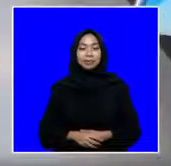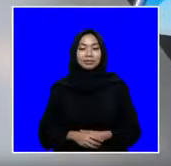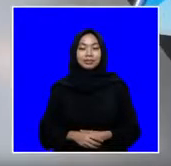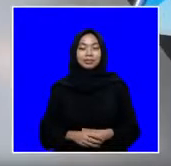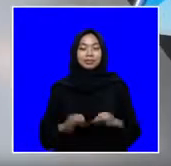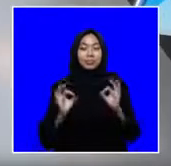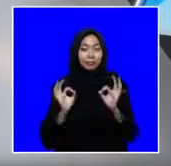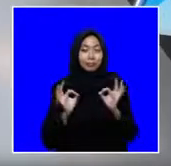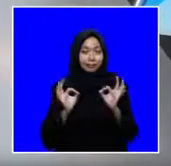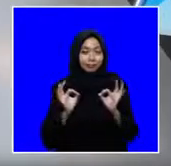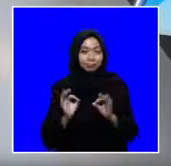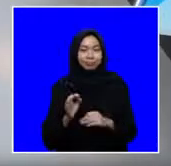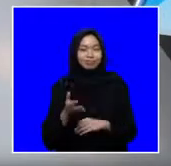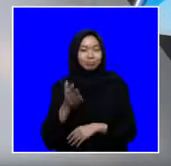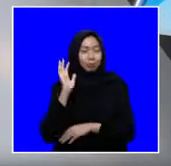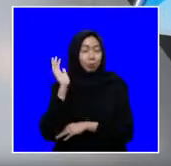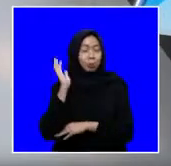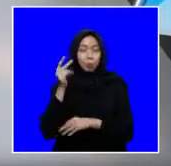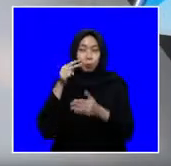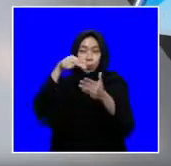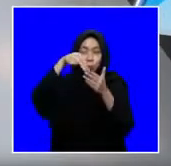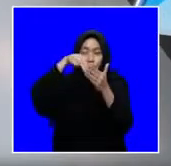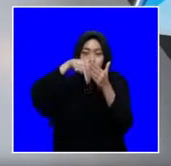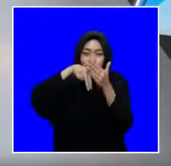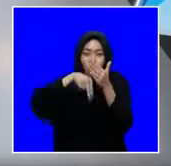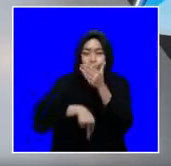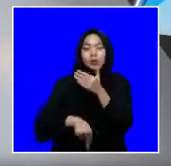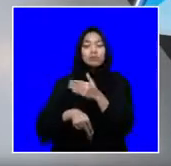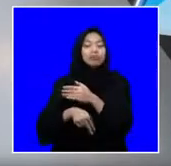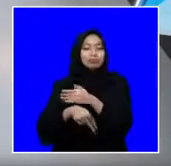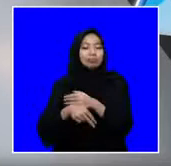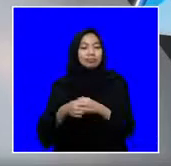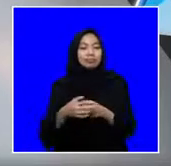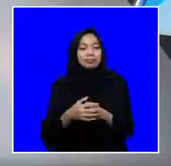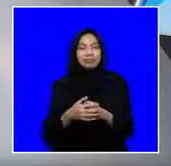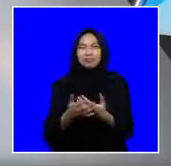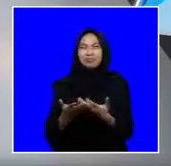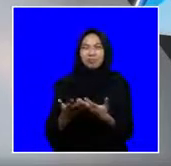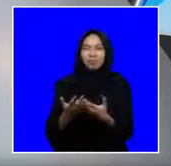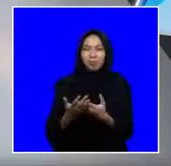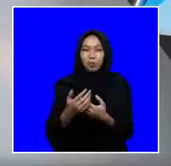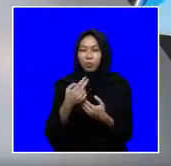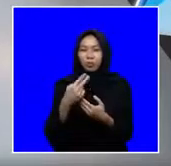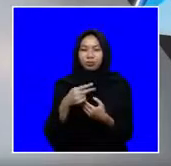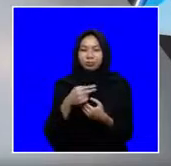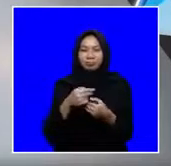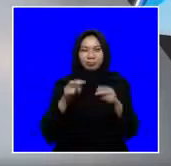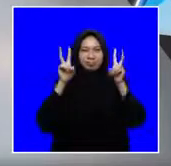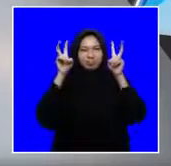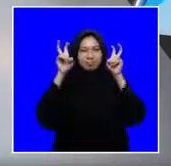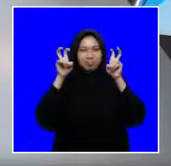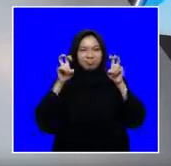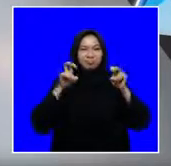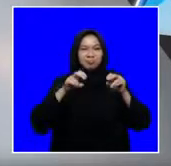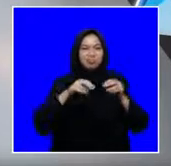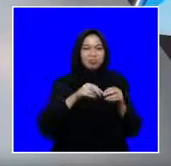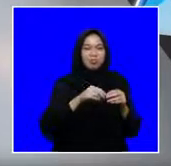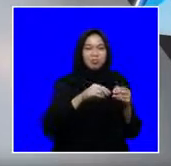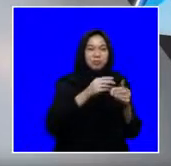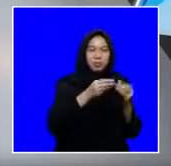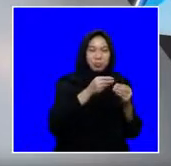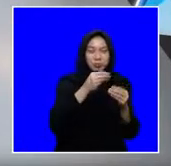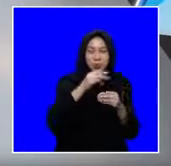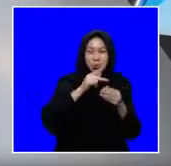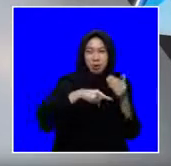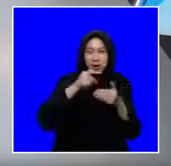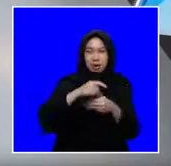Baik, sebuah pemaparan yang sangat komprehensif dan betul-betul apa ya, ini kerja dari episode 1 sampai 10 Merdeka Belajar